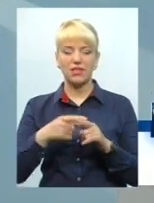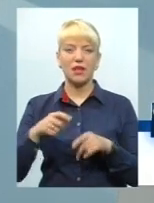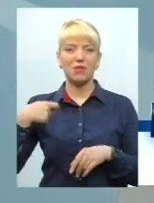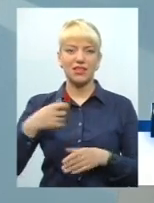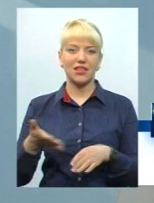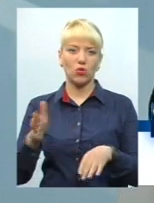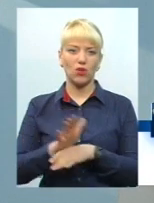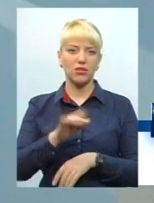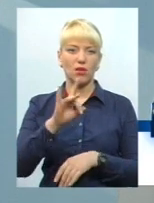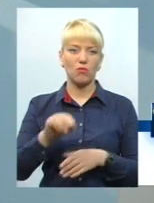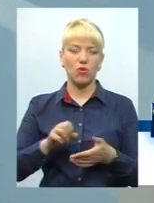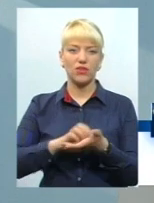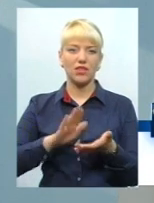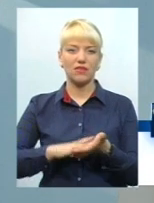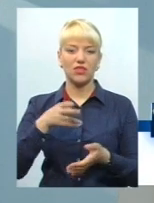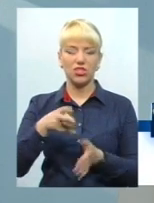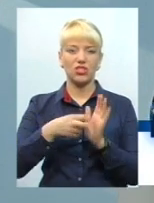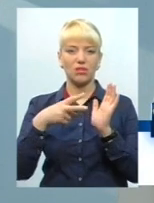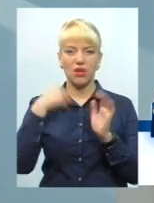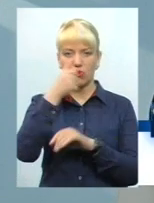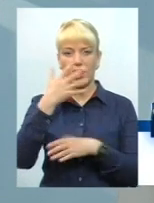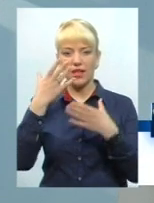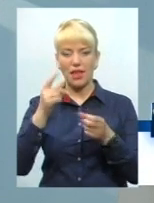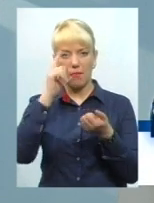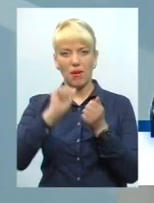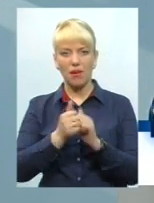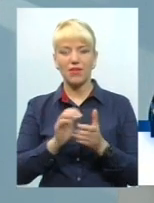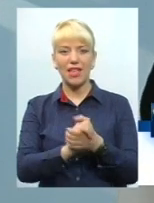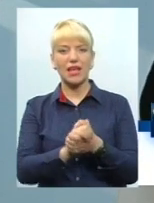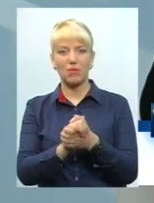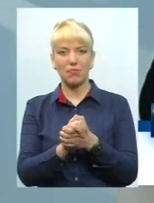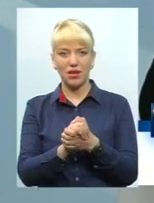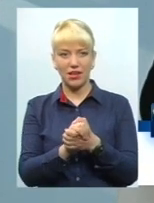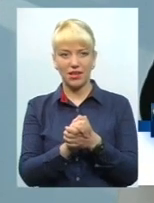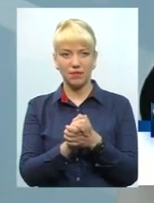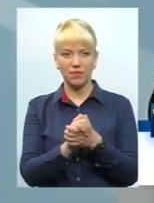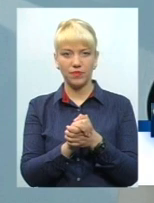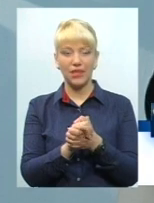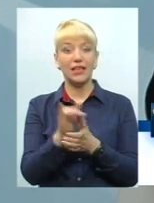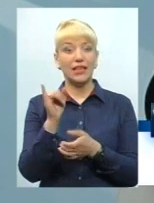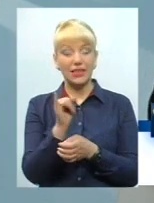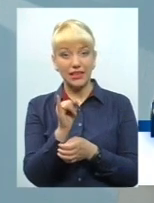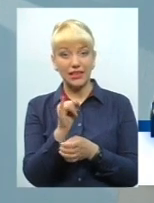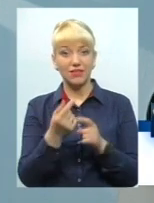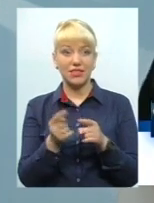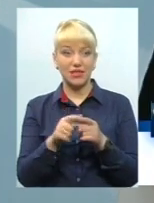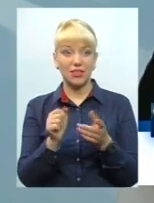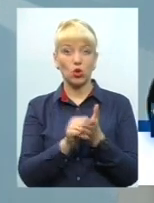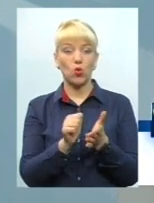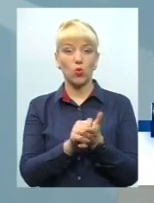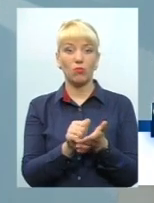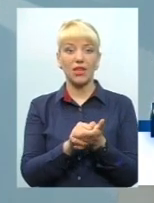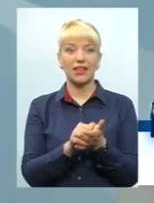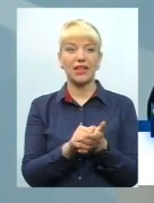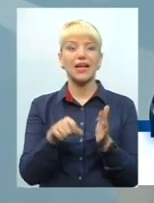про відзначення у 2017 році Дня пам'яті та примирення. От. І в цих документах